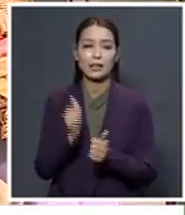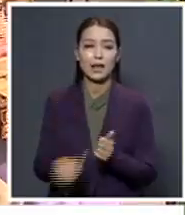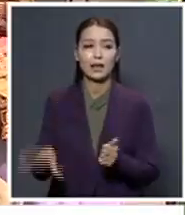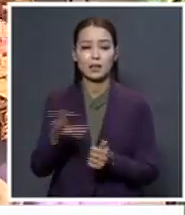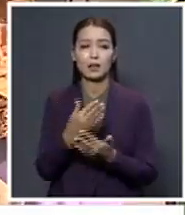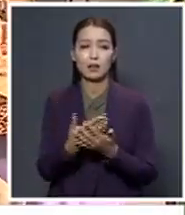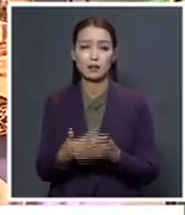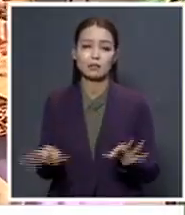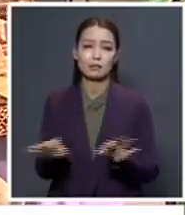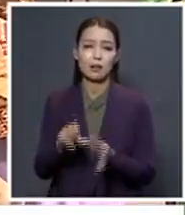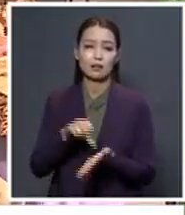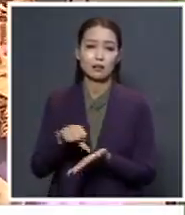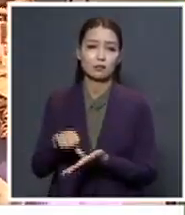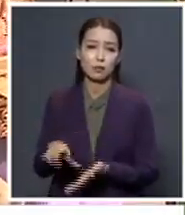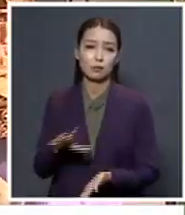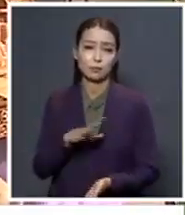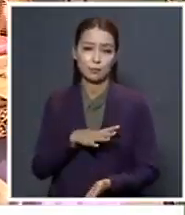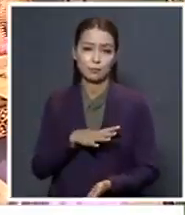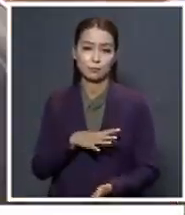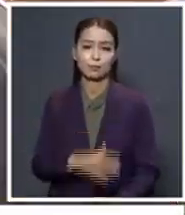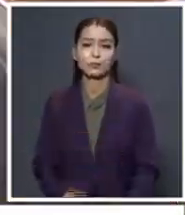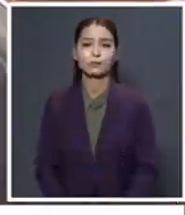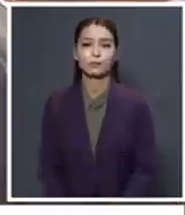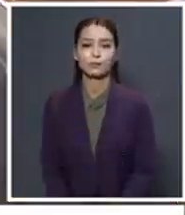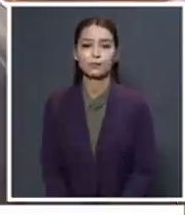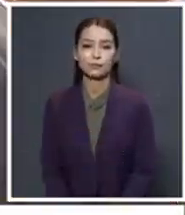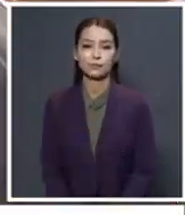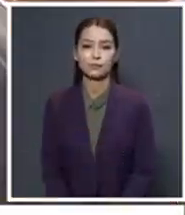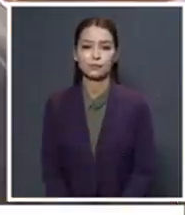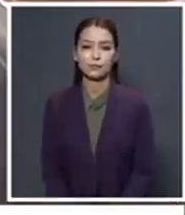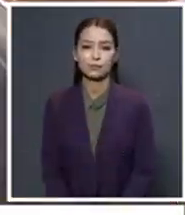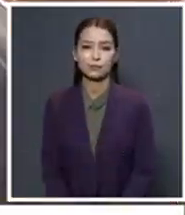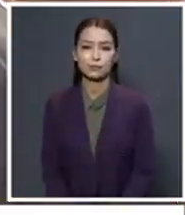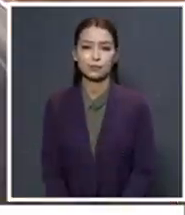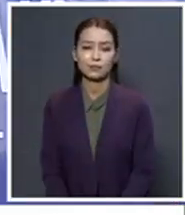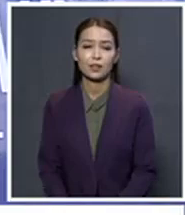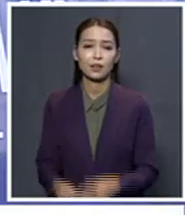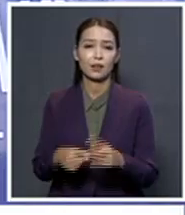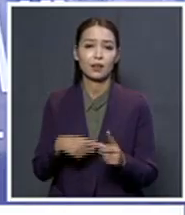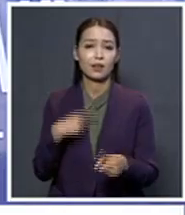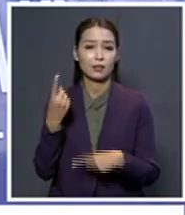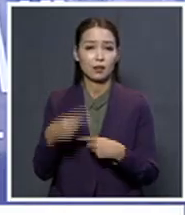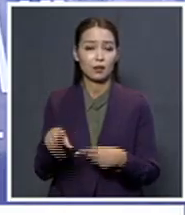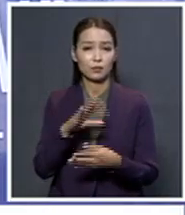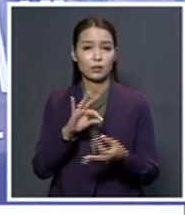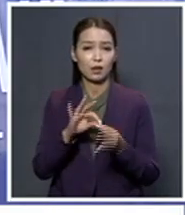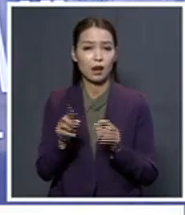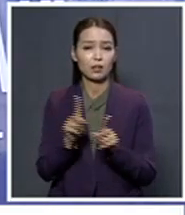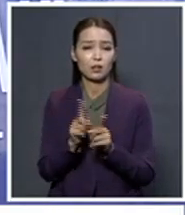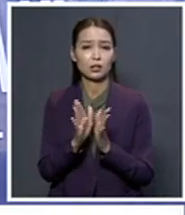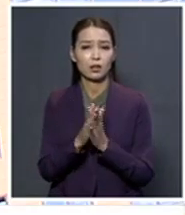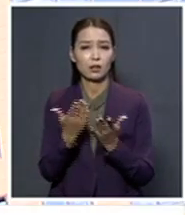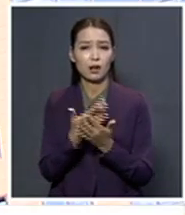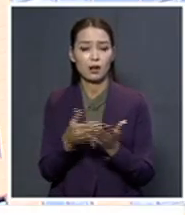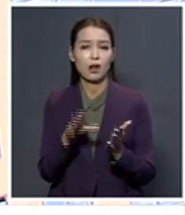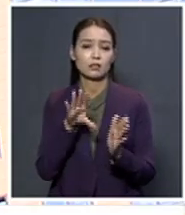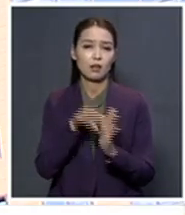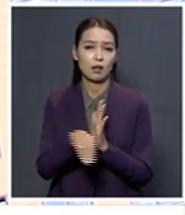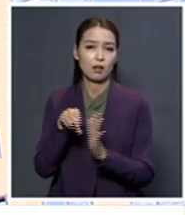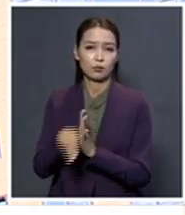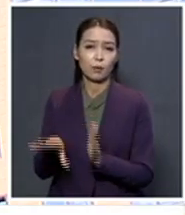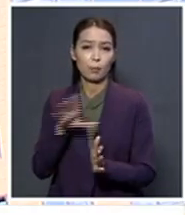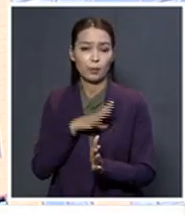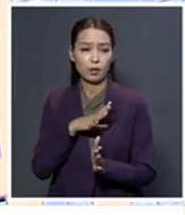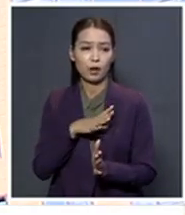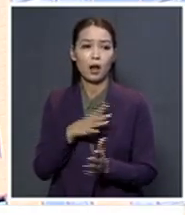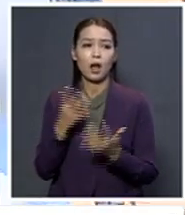таныйды. Абыз ақсақал Мекемтас Мырзахметұлы ойшылдың толық адам ілімін толық аштық. Оқулықтарға жүйелеп енгіздік деп отыр.